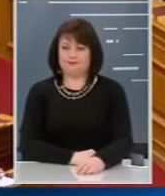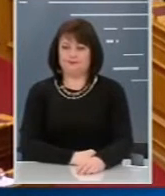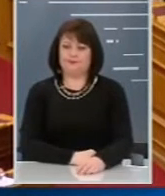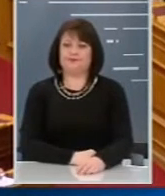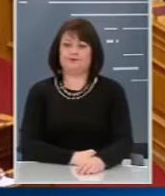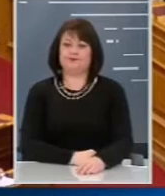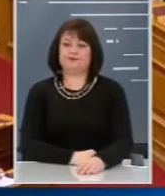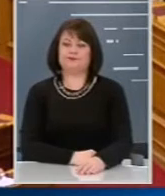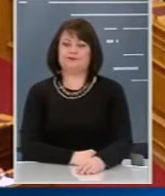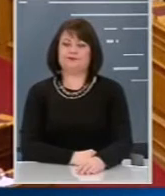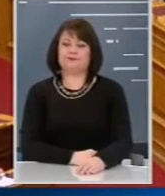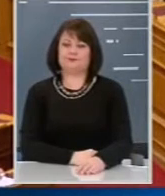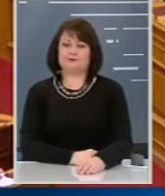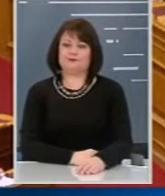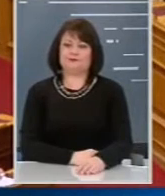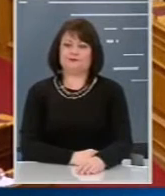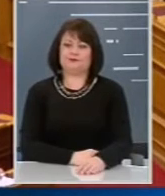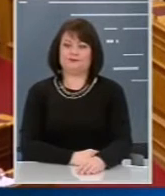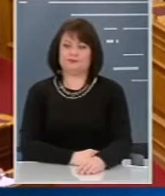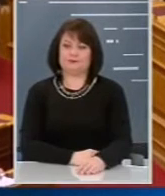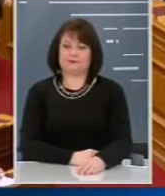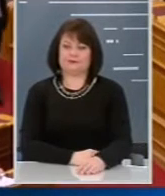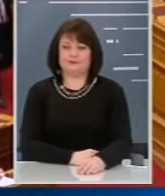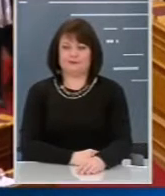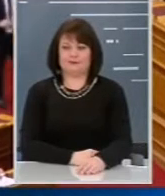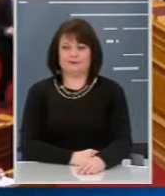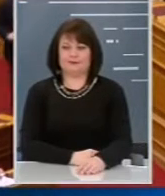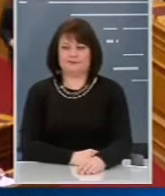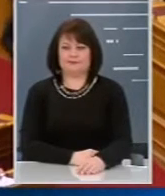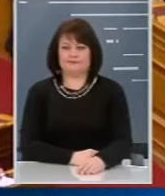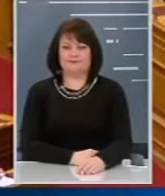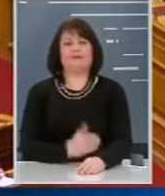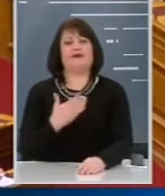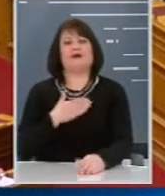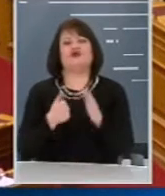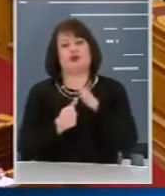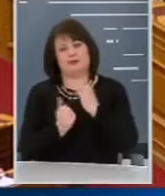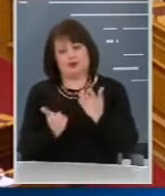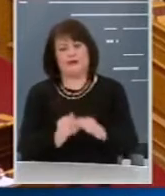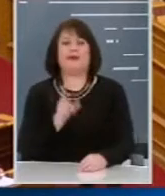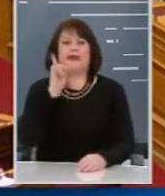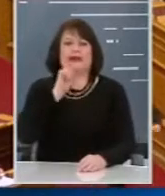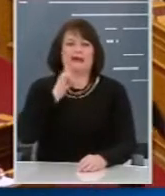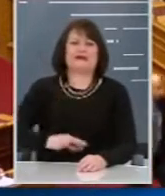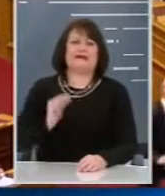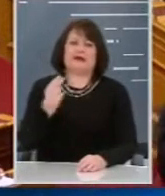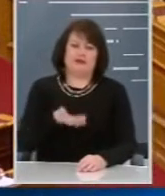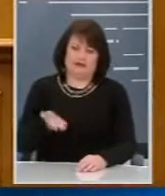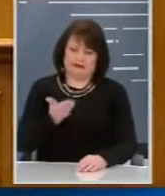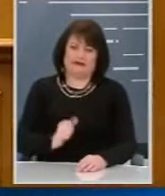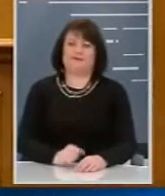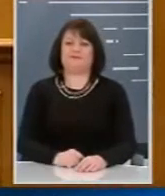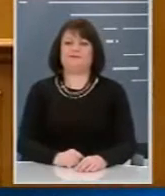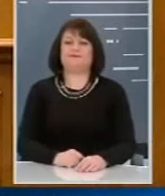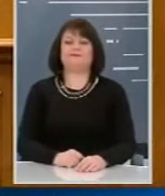ουσιαστικά. Έχετε το λόγο, κύριε Παπαδόπουλο. Ευχαριστώ, κύριε Πρόεδρε. Κυρίες και κύριοι συνάδελφοι,